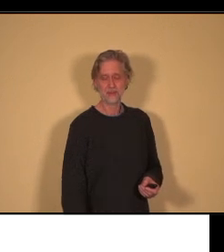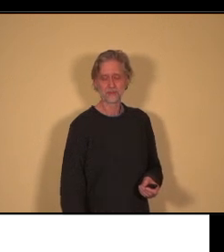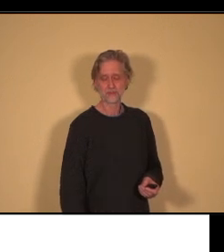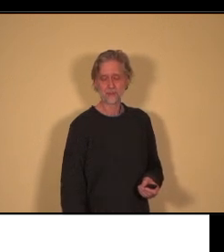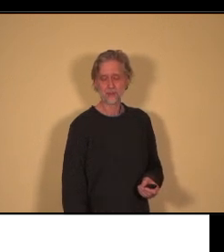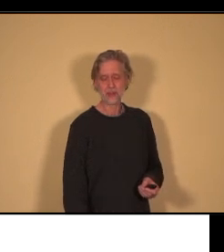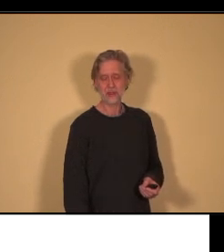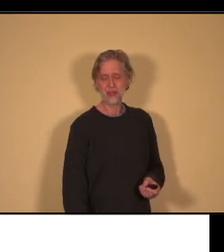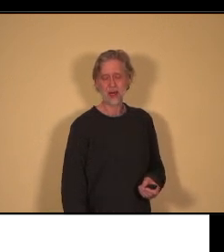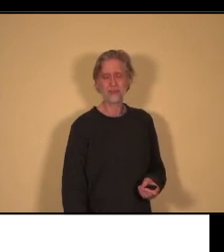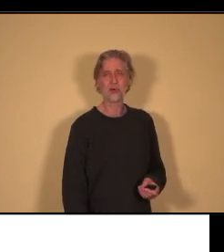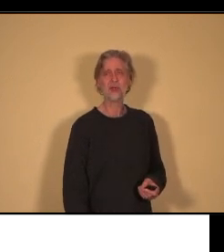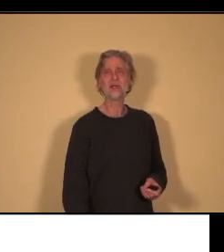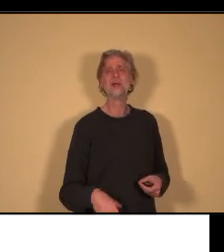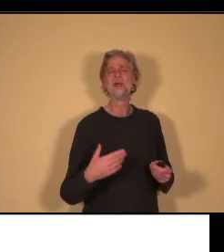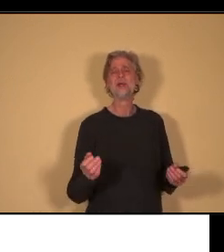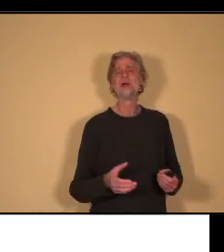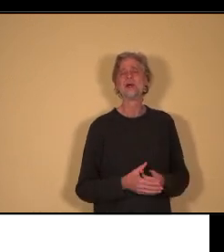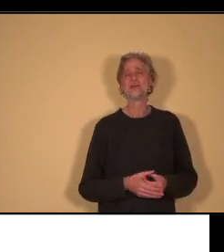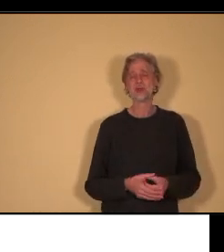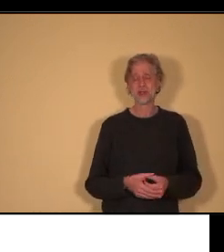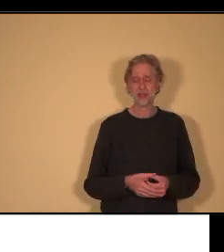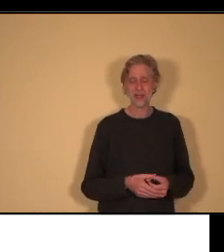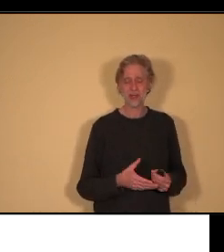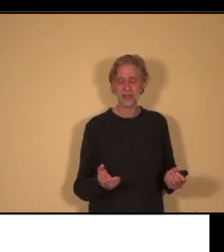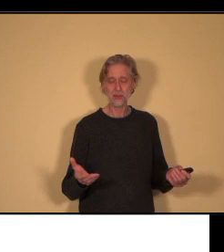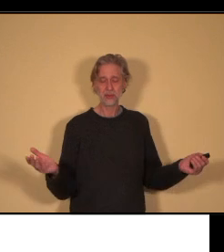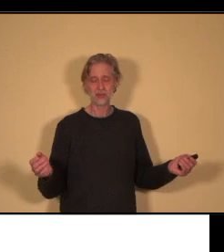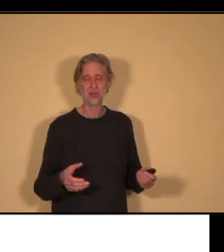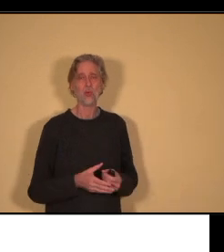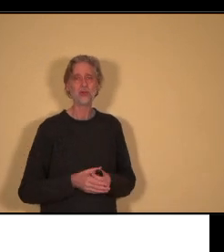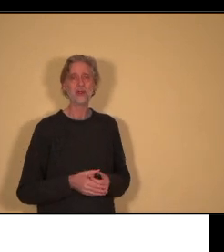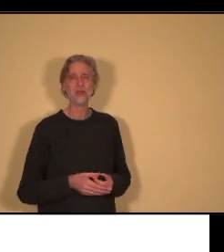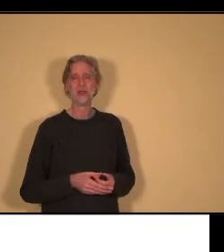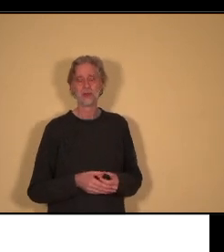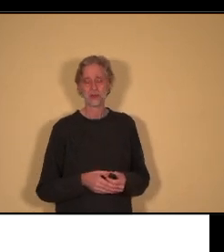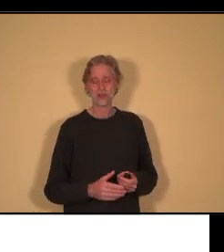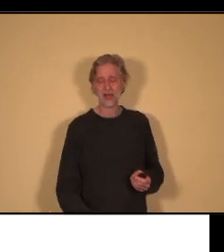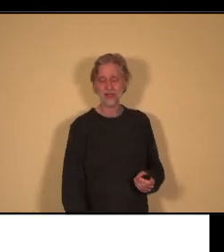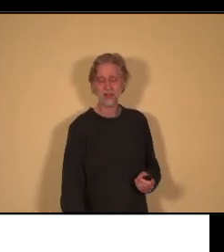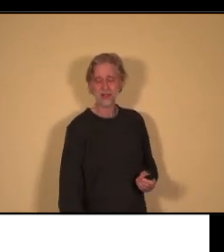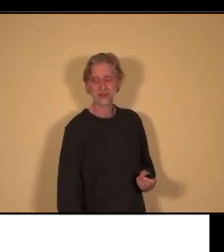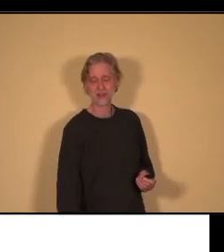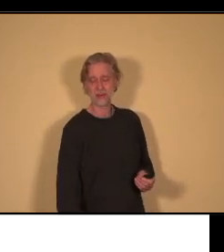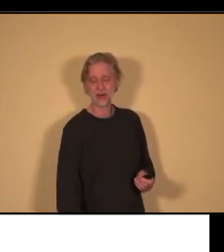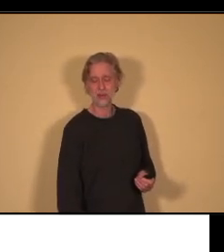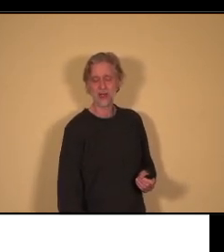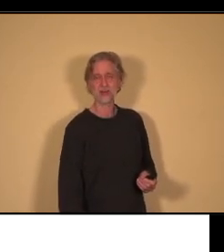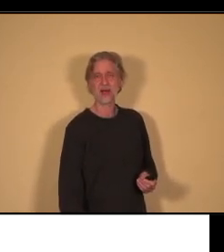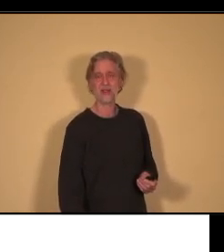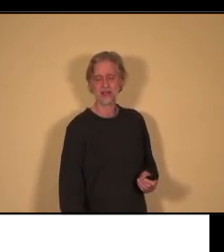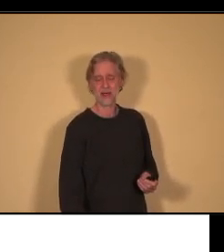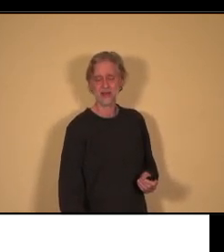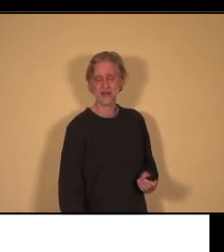man die Abfolge von El Niño, das sind die roten, und La Niña, das sind die blauen.